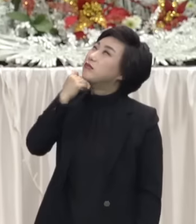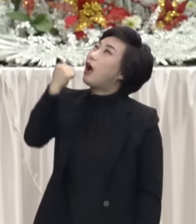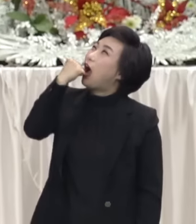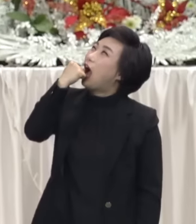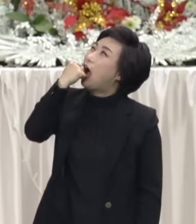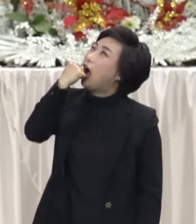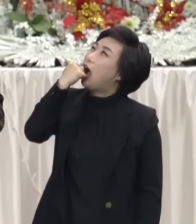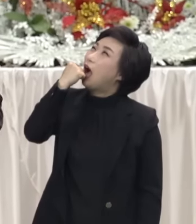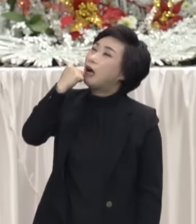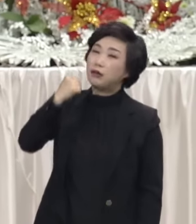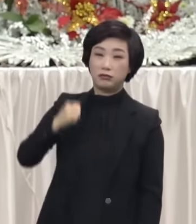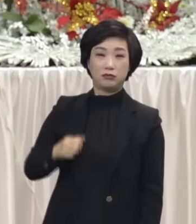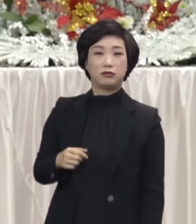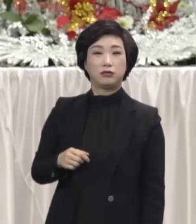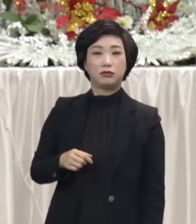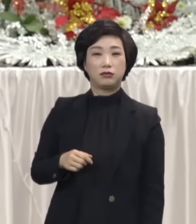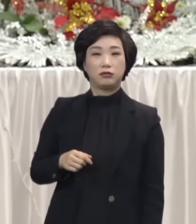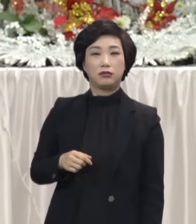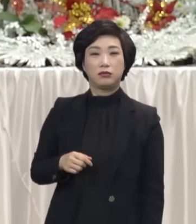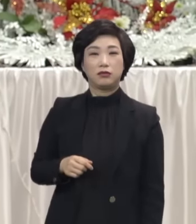이제 농사를 지어요.